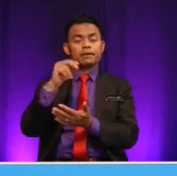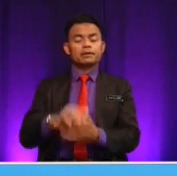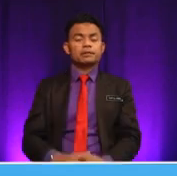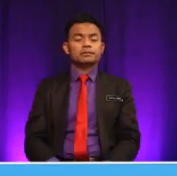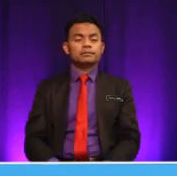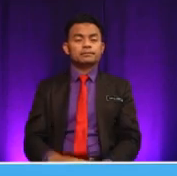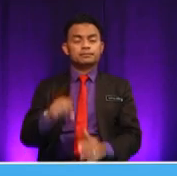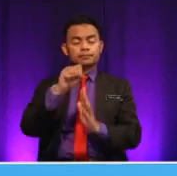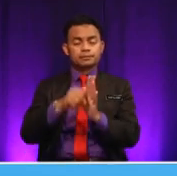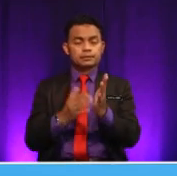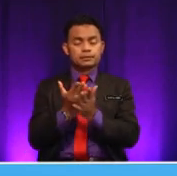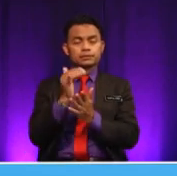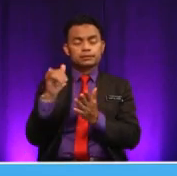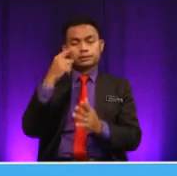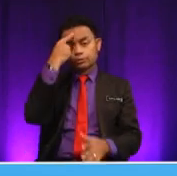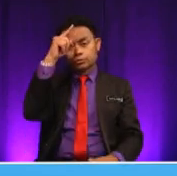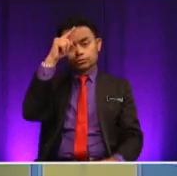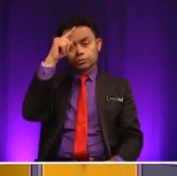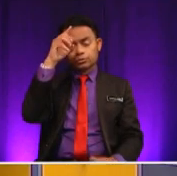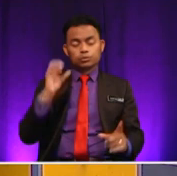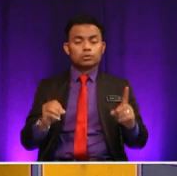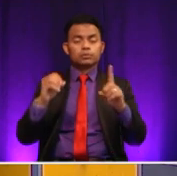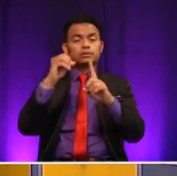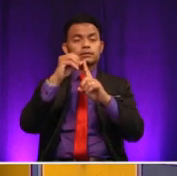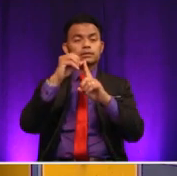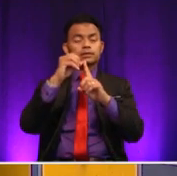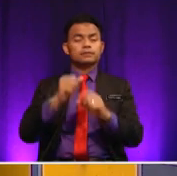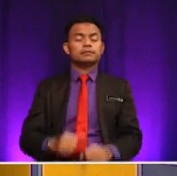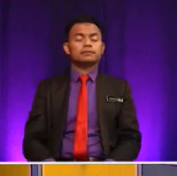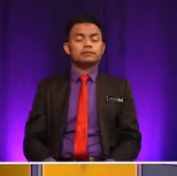seterusnya untuk objektif Oke objektif